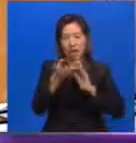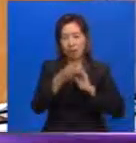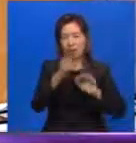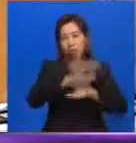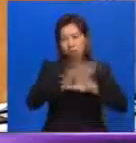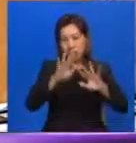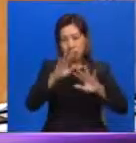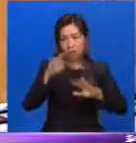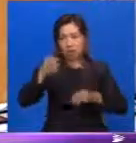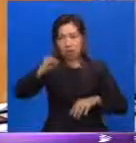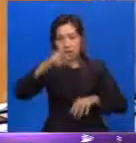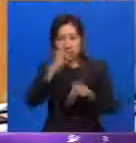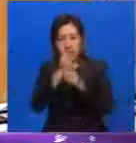ซึ่งก็ต้องรอคำสั่งศาลกันก่อน